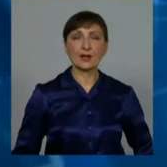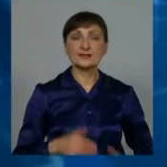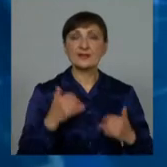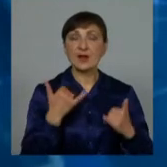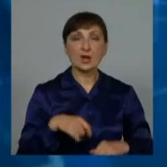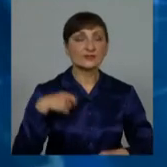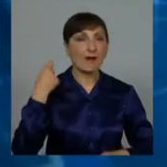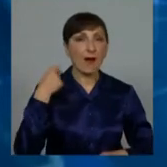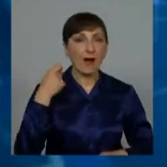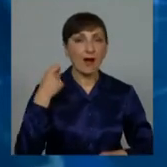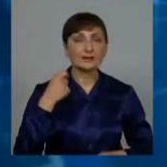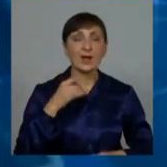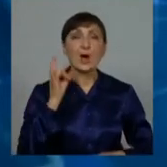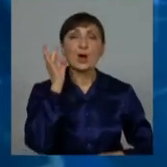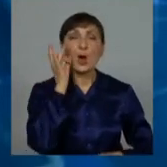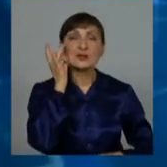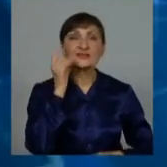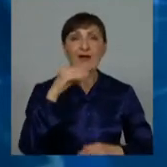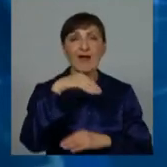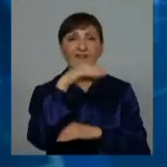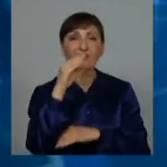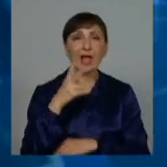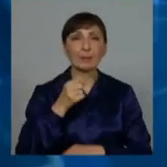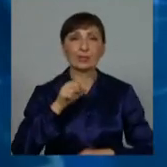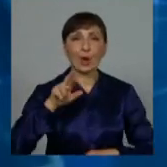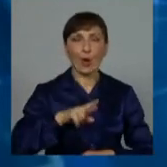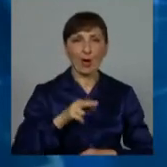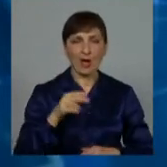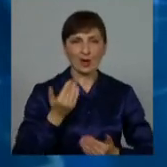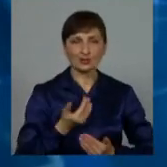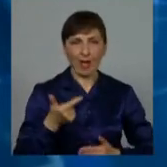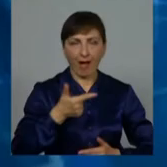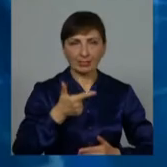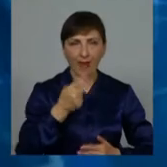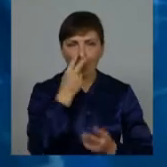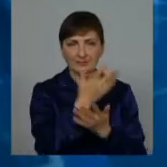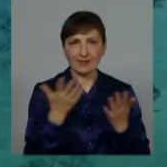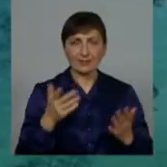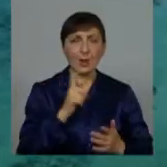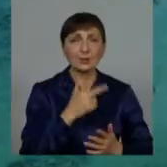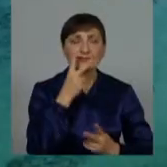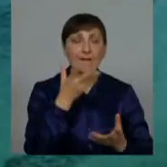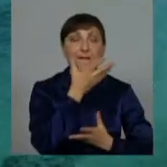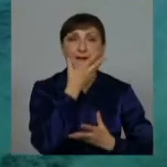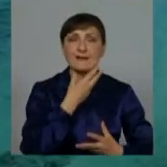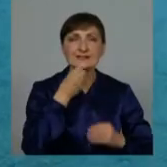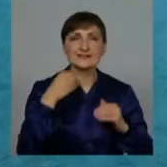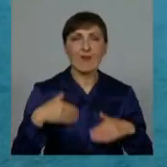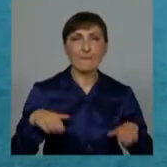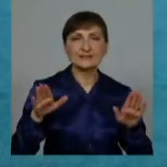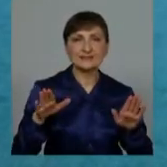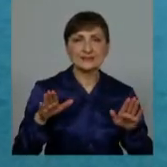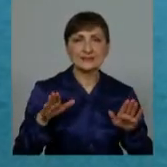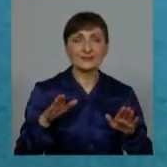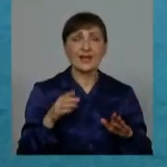Завораживающие кадры со стаи розовых фламинго опубликовали жители Актау. Пользователи социальных сетей восхитились красотой птиц. Хоть